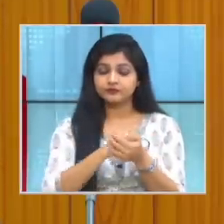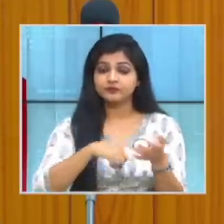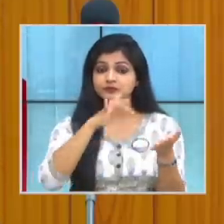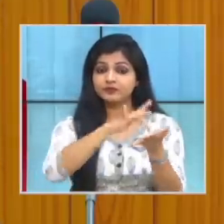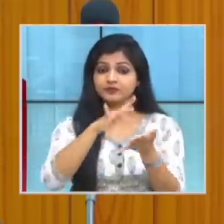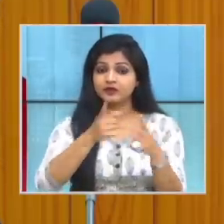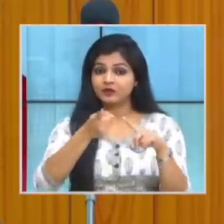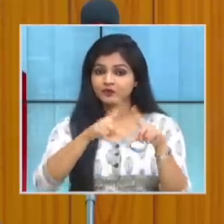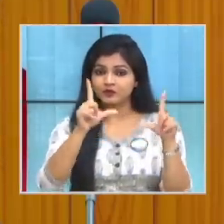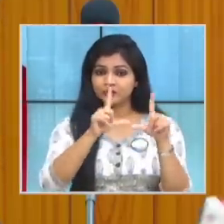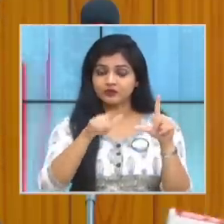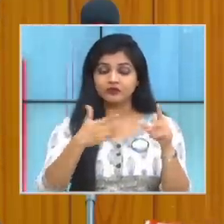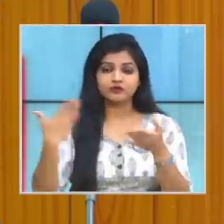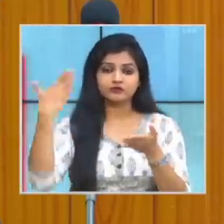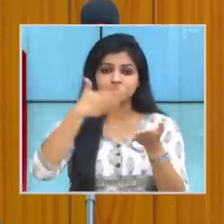മുഴുവൻ സന്ദർശിച്ചു.